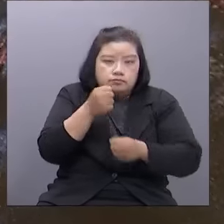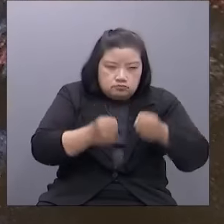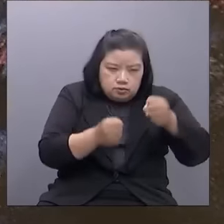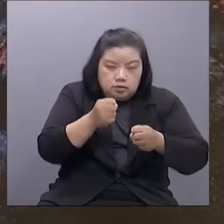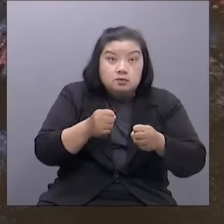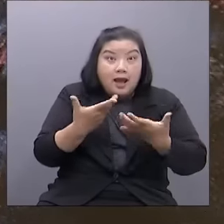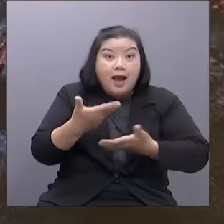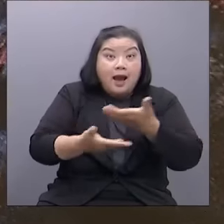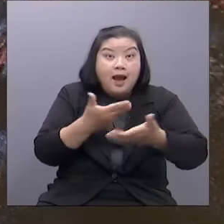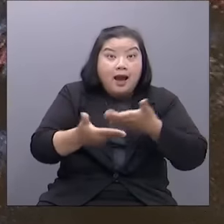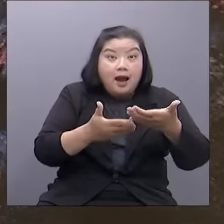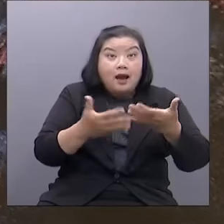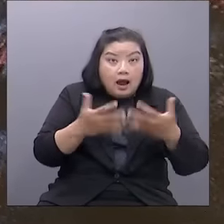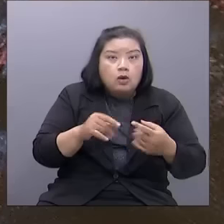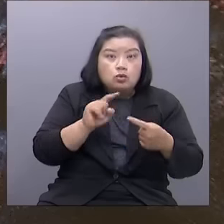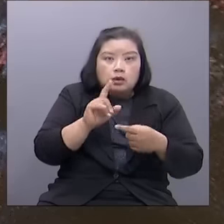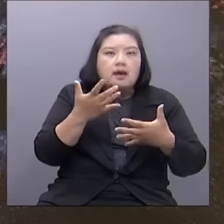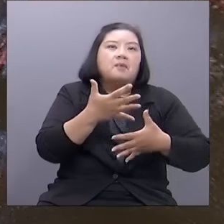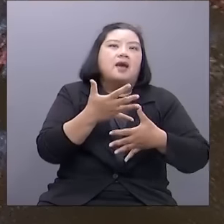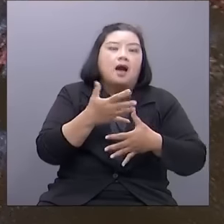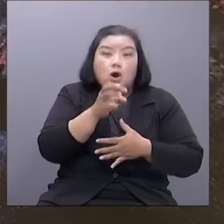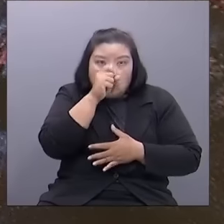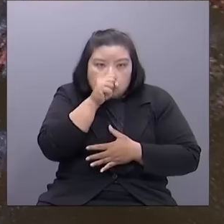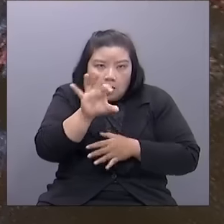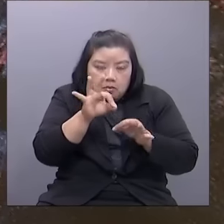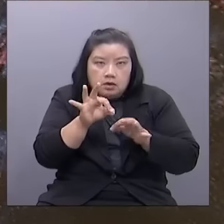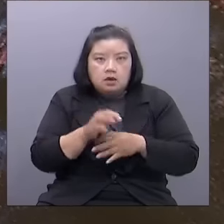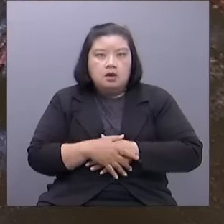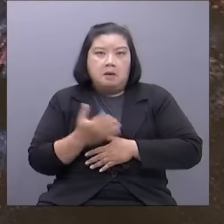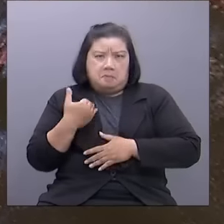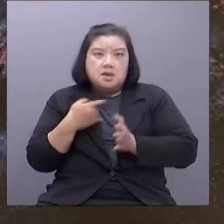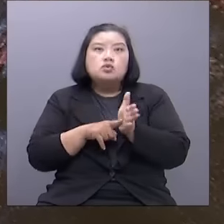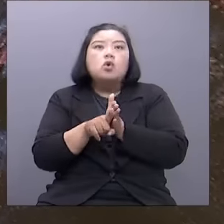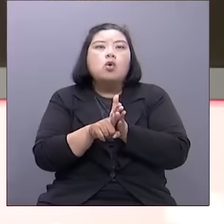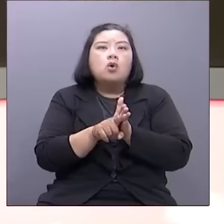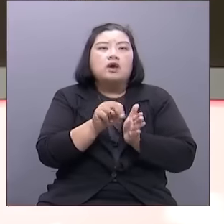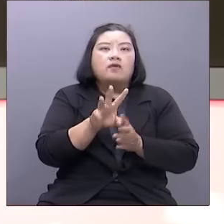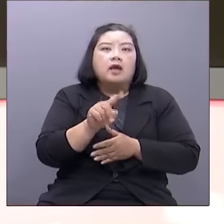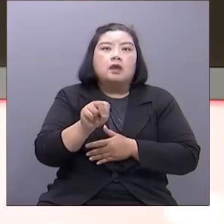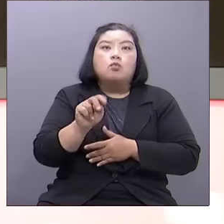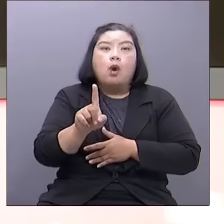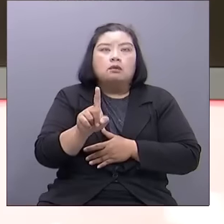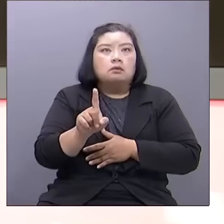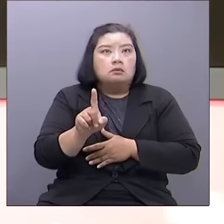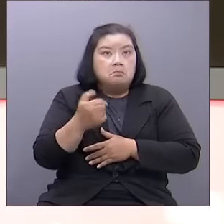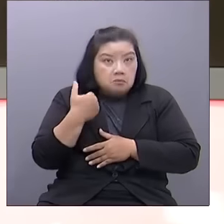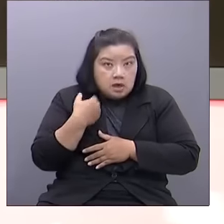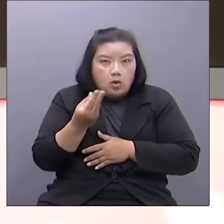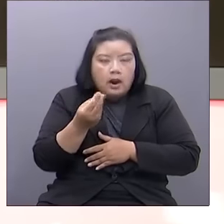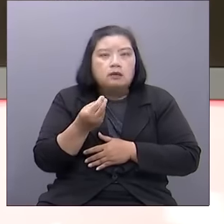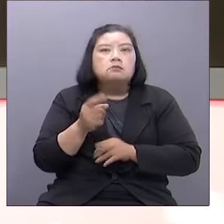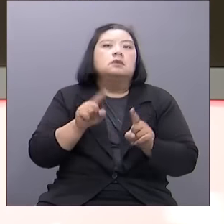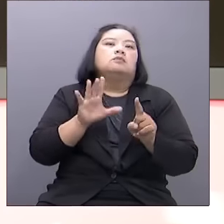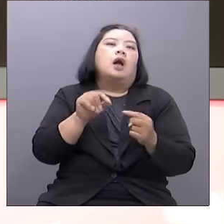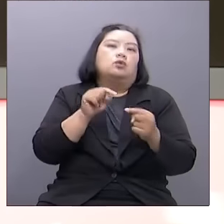ศมาทดสอบแล้วก็พบอนุภาคของเชื้อH5N1 มากถึง1ใน5จากตัวอย่างทั้งหมดค่ะขณะที่งานวิ